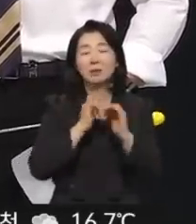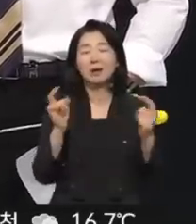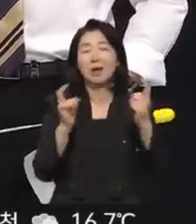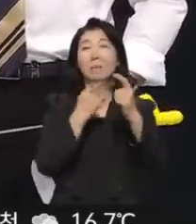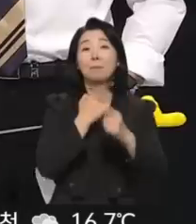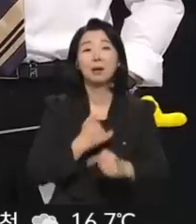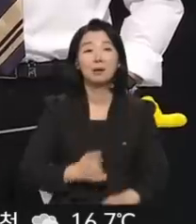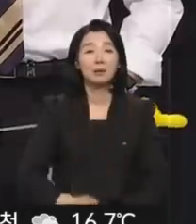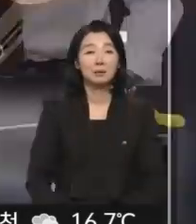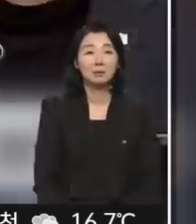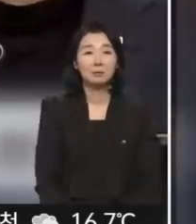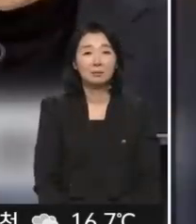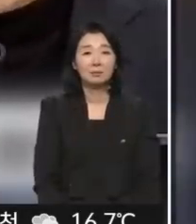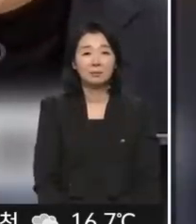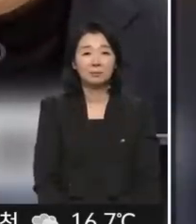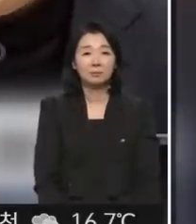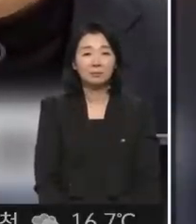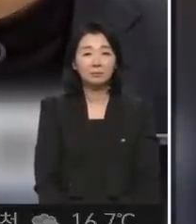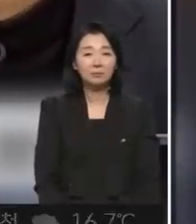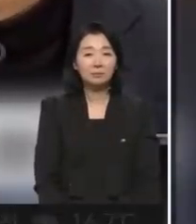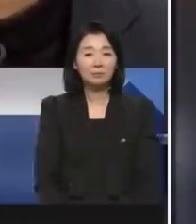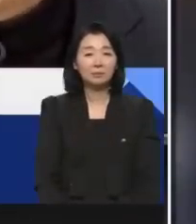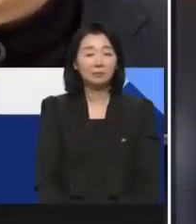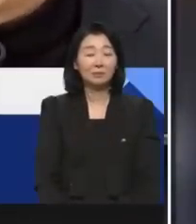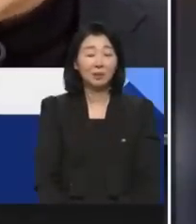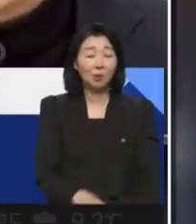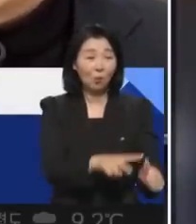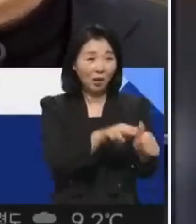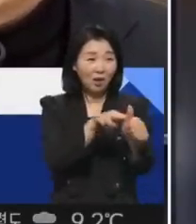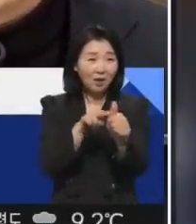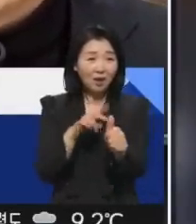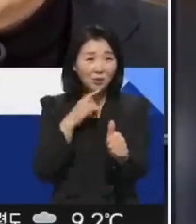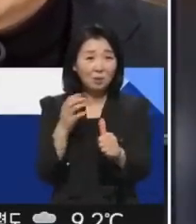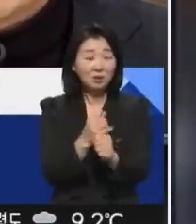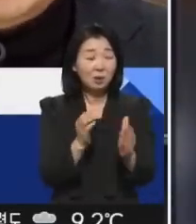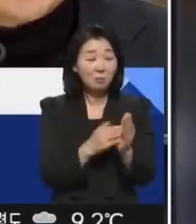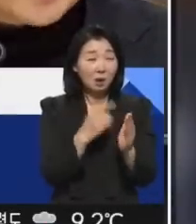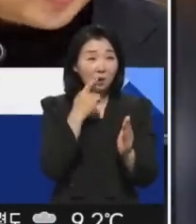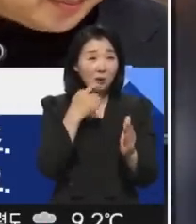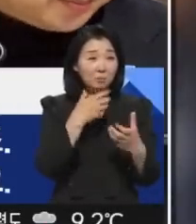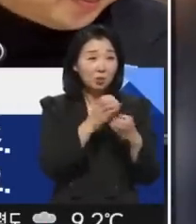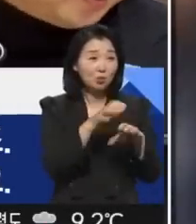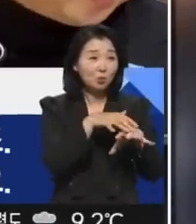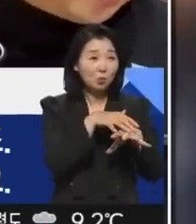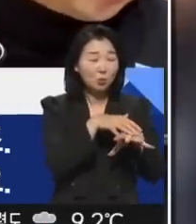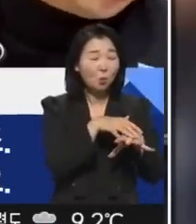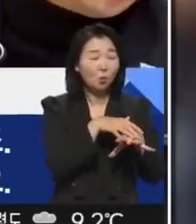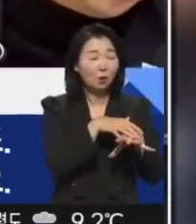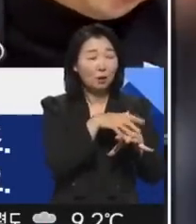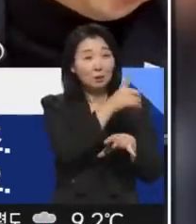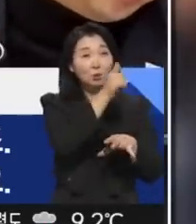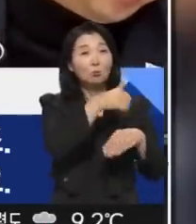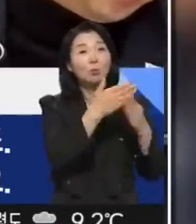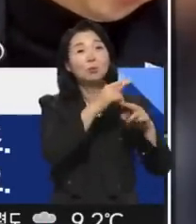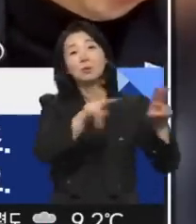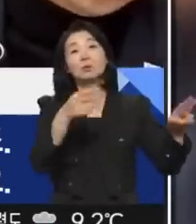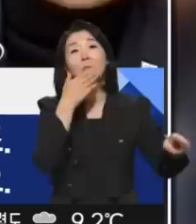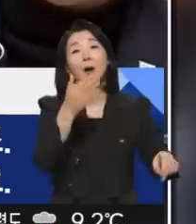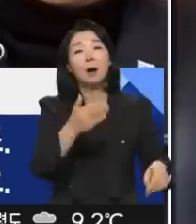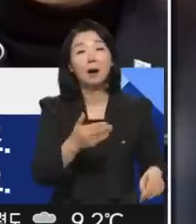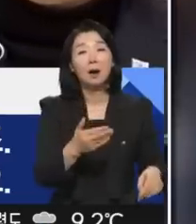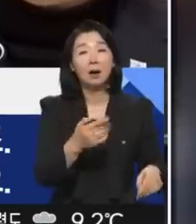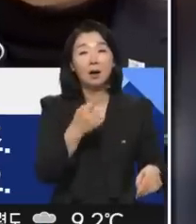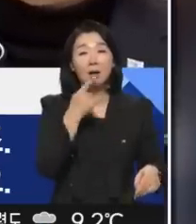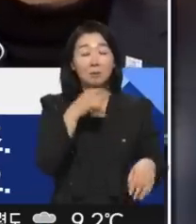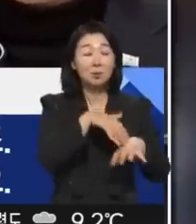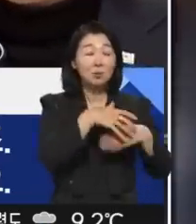있었죠. 한 천만 잡아도 민주노총 지도부는 다 해산될 것 같아요. 네, 알겠습니다. 그러니까 민주노총